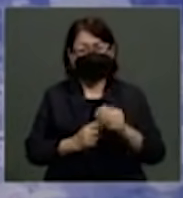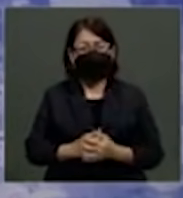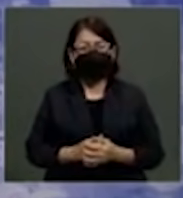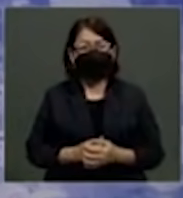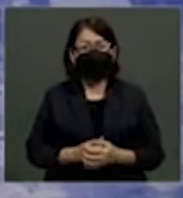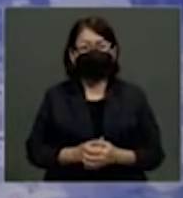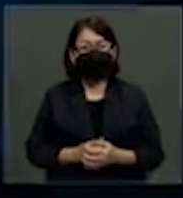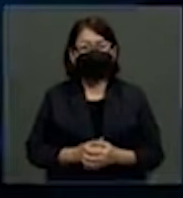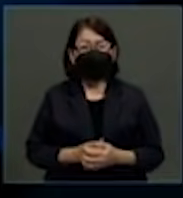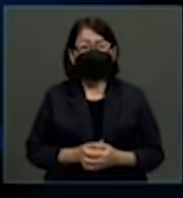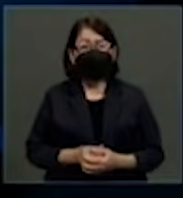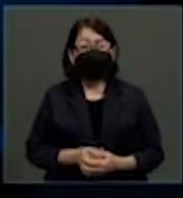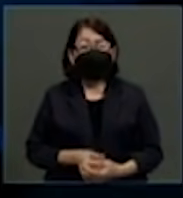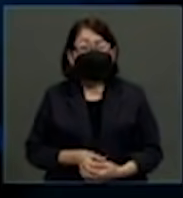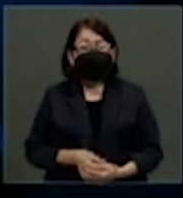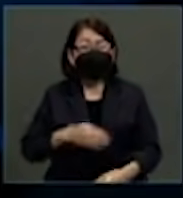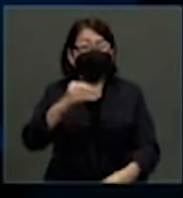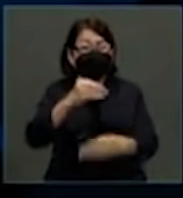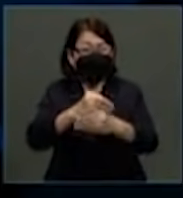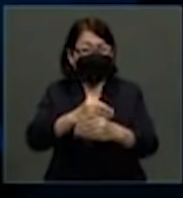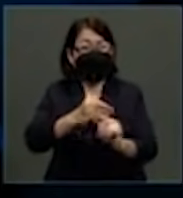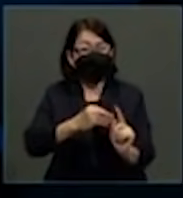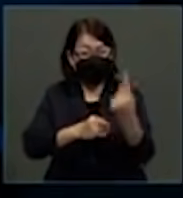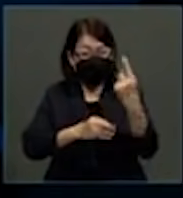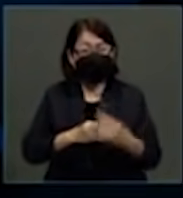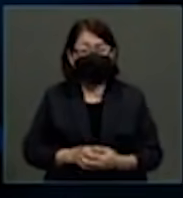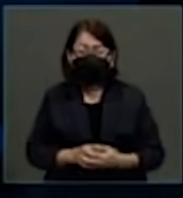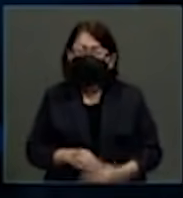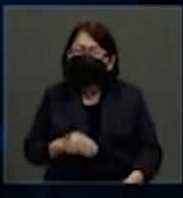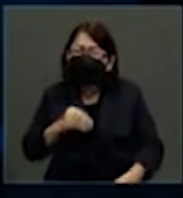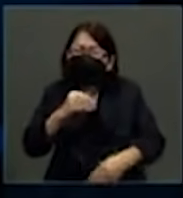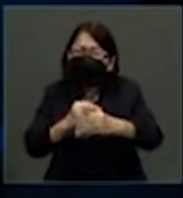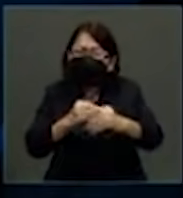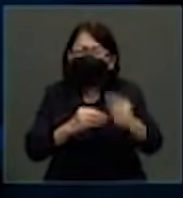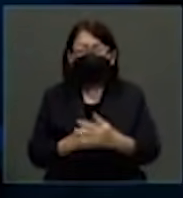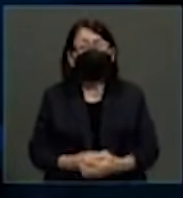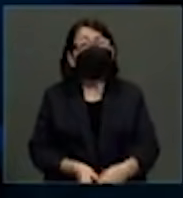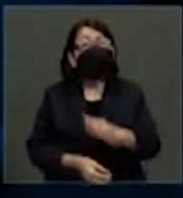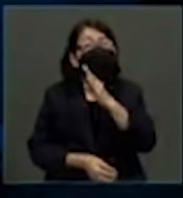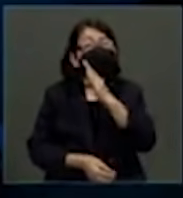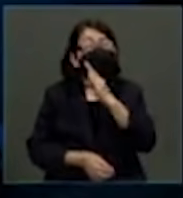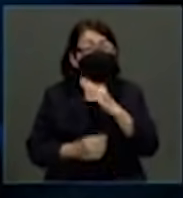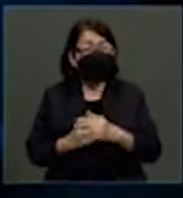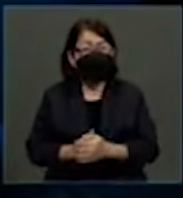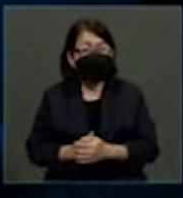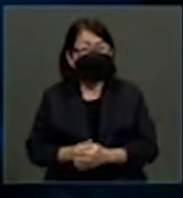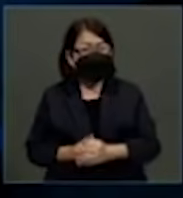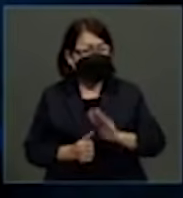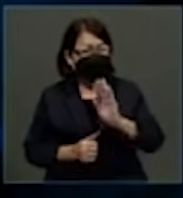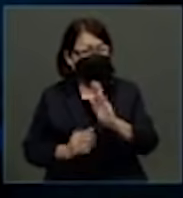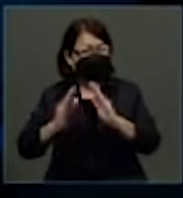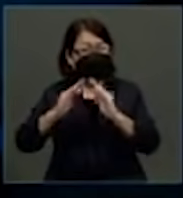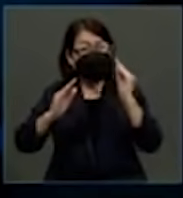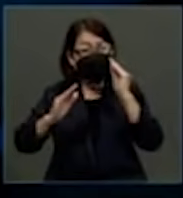ในพารากราฟสุดท้ายนะครับในย่อหน้าสุดท้ายที่ว่านี้นะครับข้อ5การกำหนดกรณีย